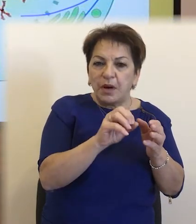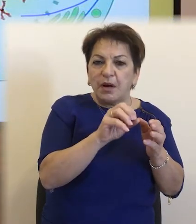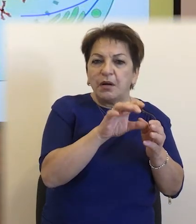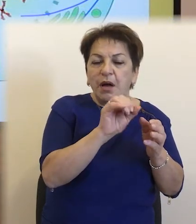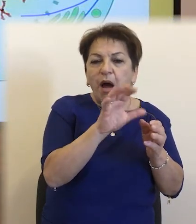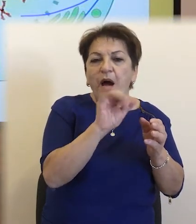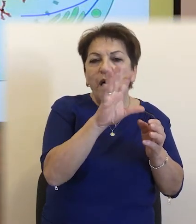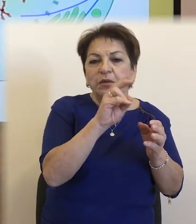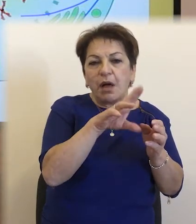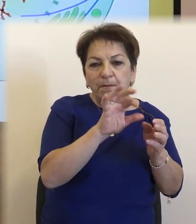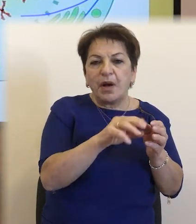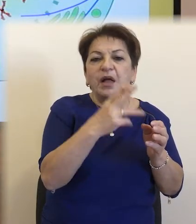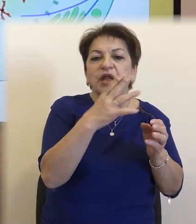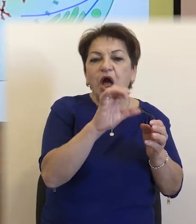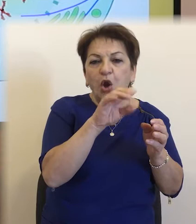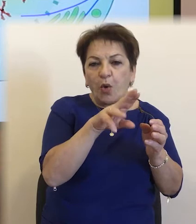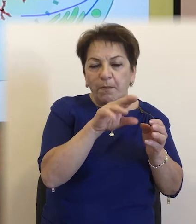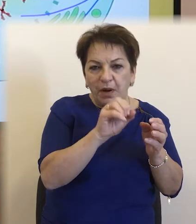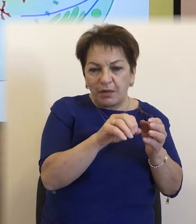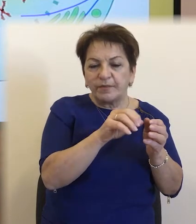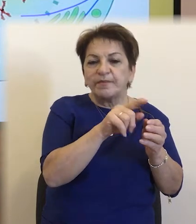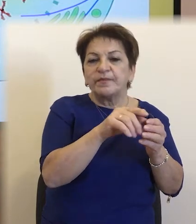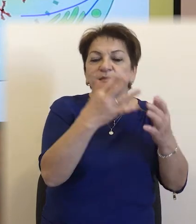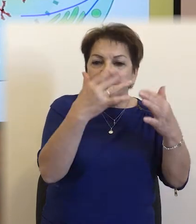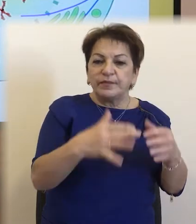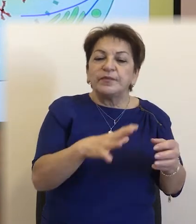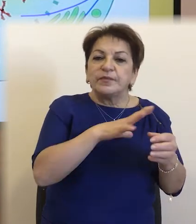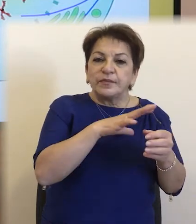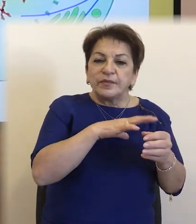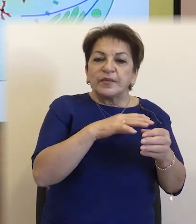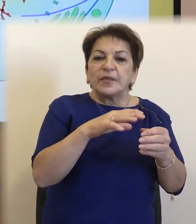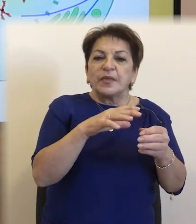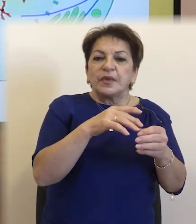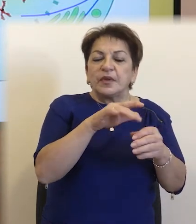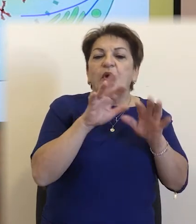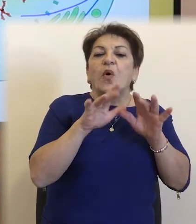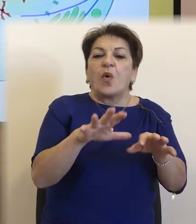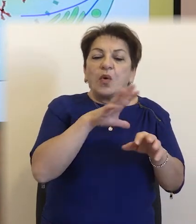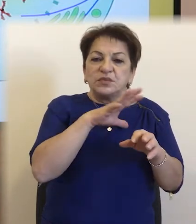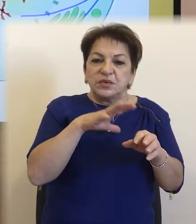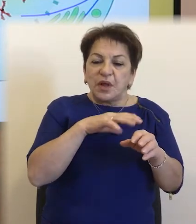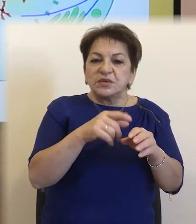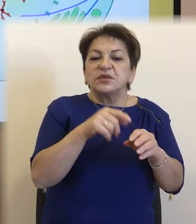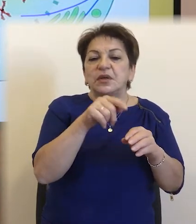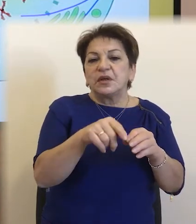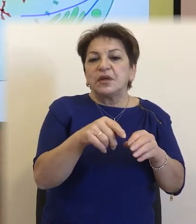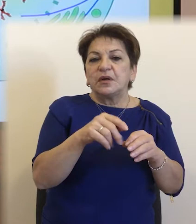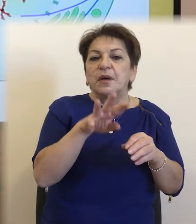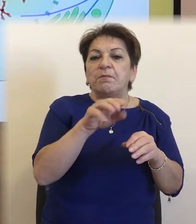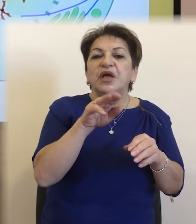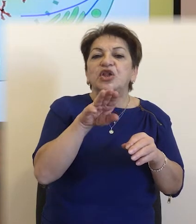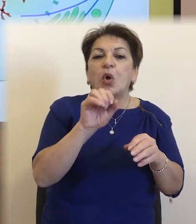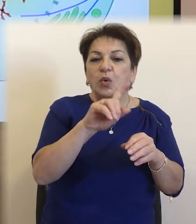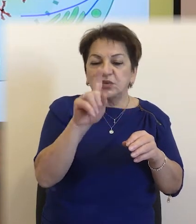մետավազ, անավազ և թելովազ։ Ուսումնասիր են գյուրականչուր փուլում տեղի ունեցող գործ ընթացները և